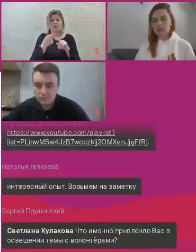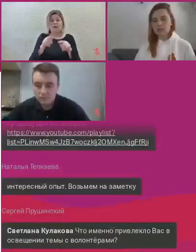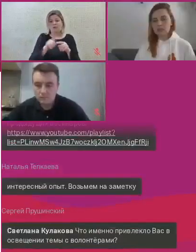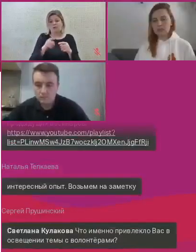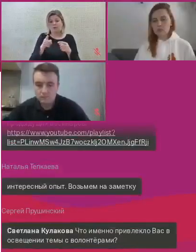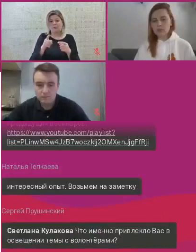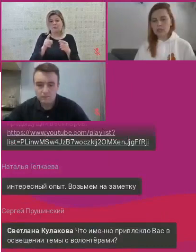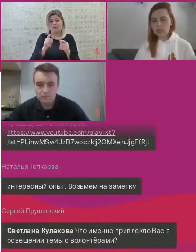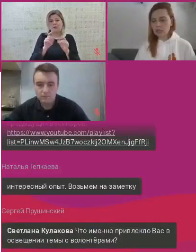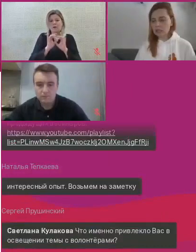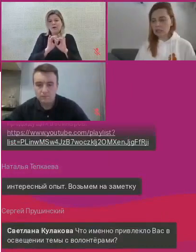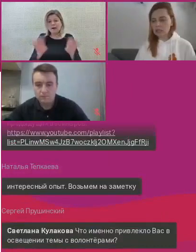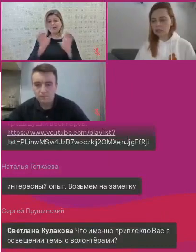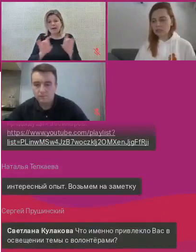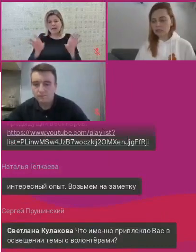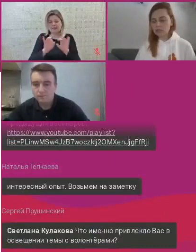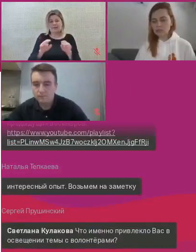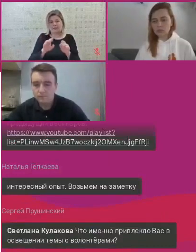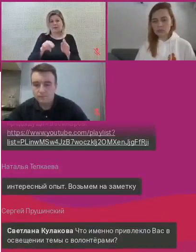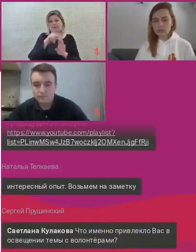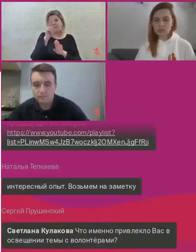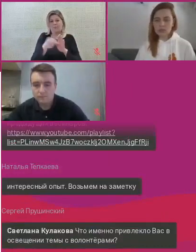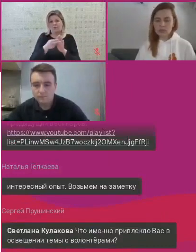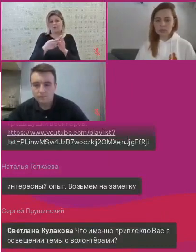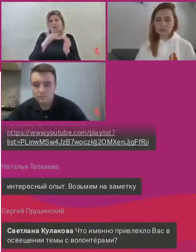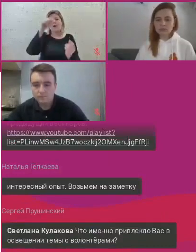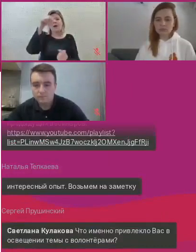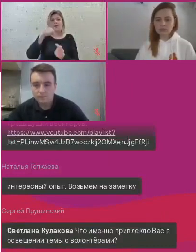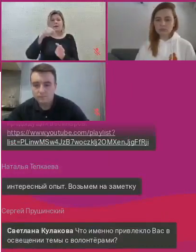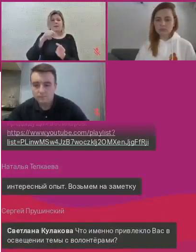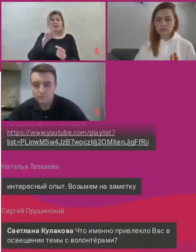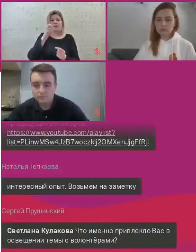расписывается, да, и можно под конкретный кейс это все